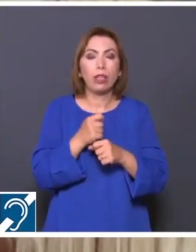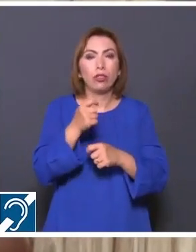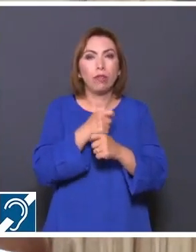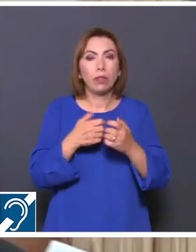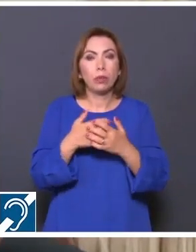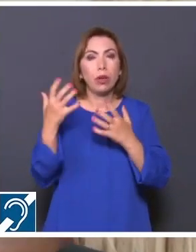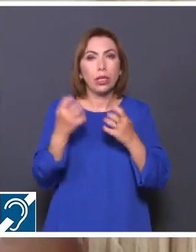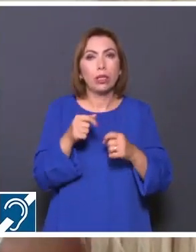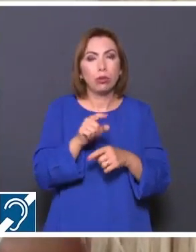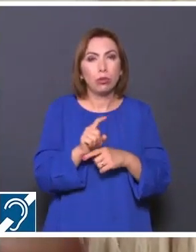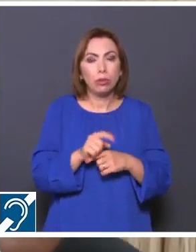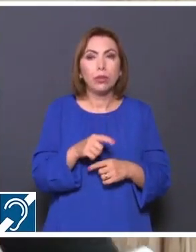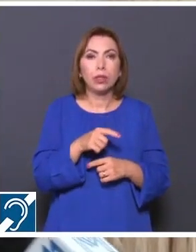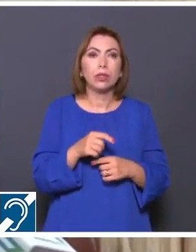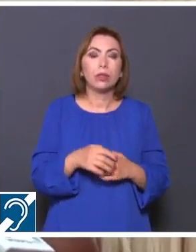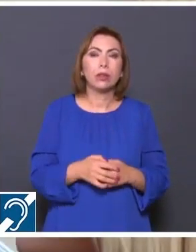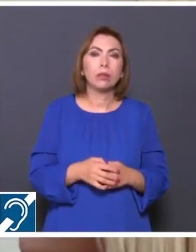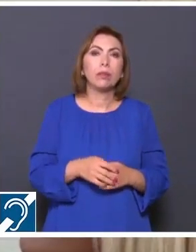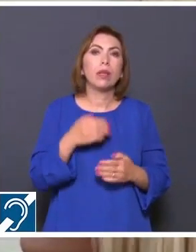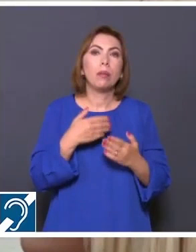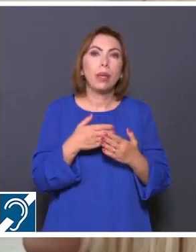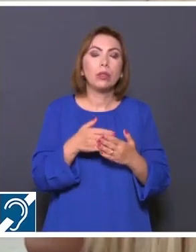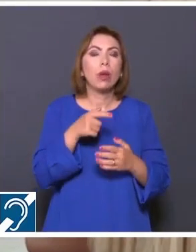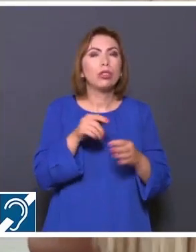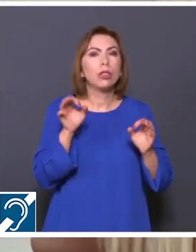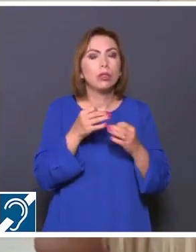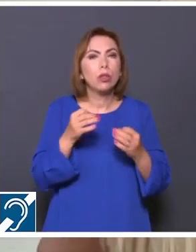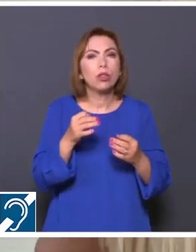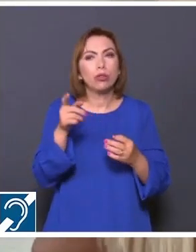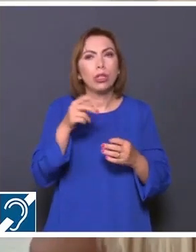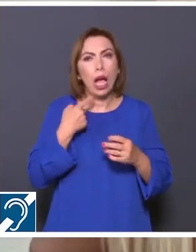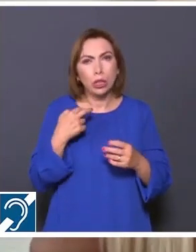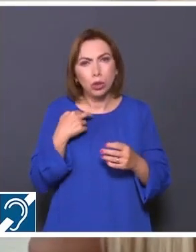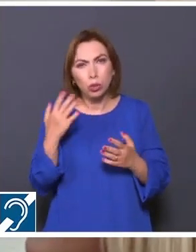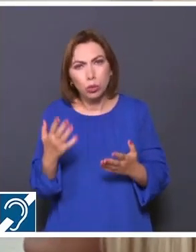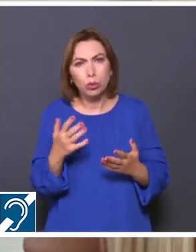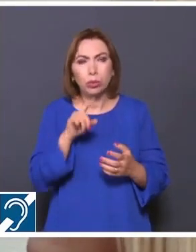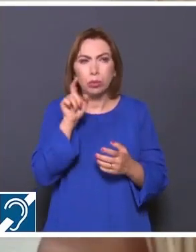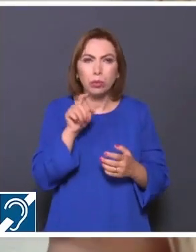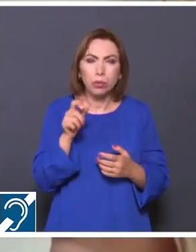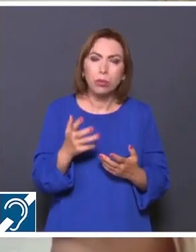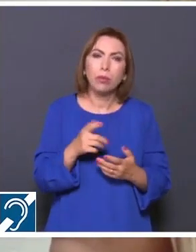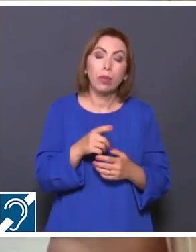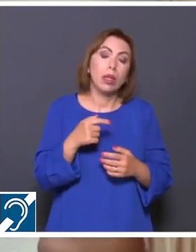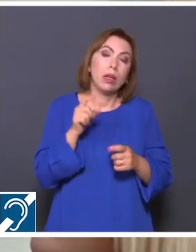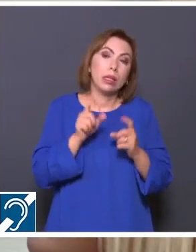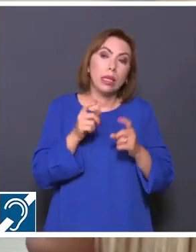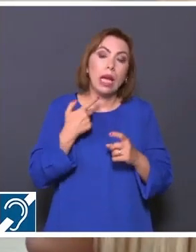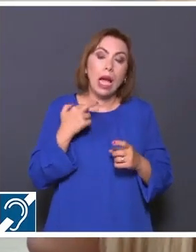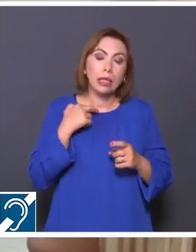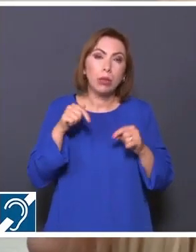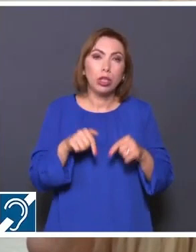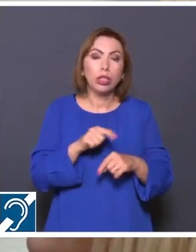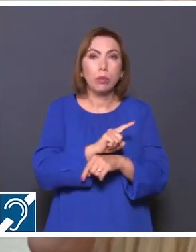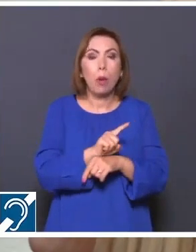asemenea pentru aceste tragedii Deci în materie de răspundere la acest moment